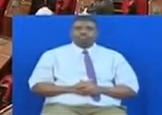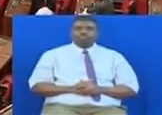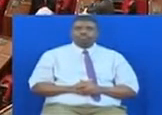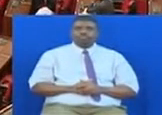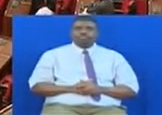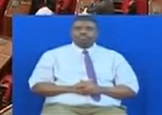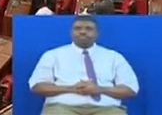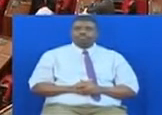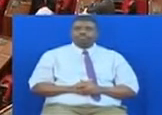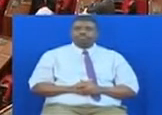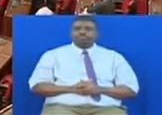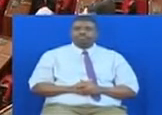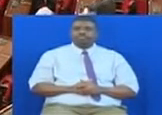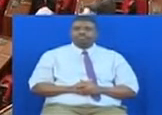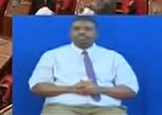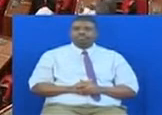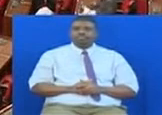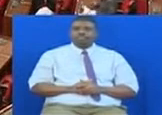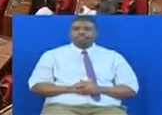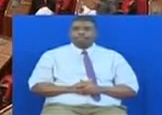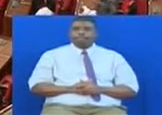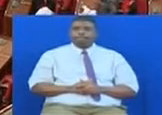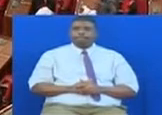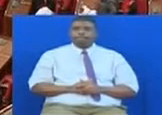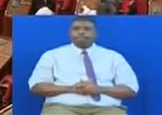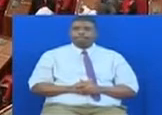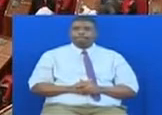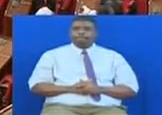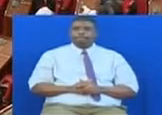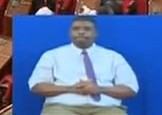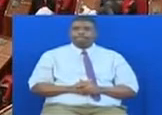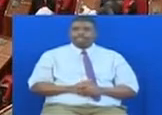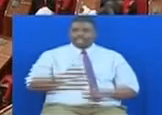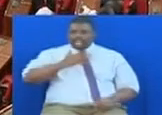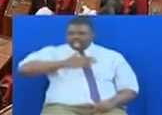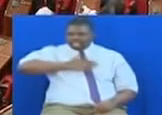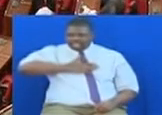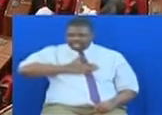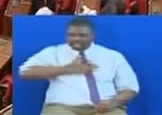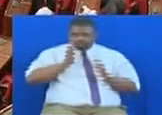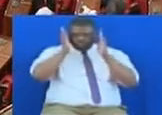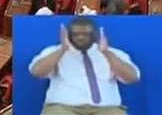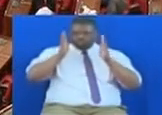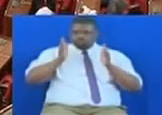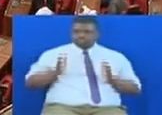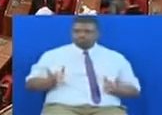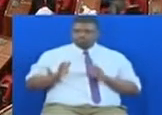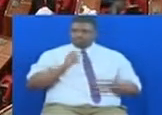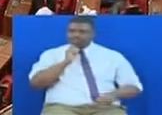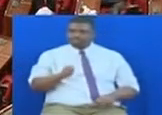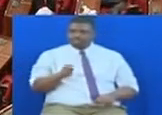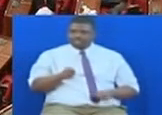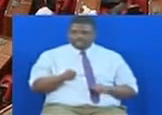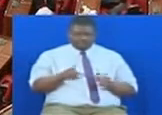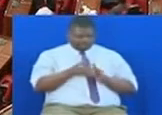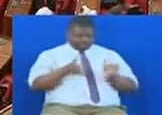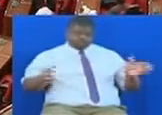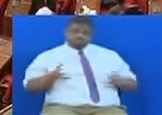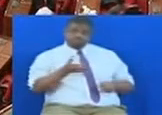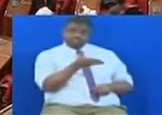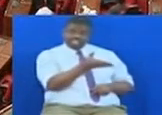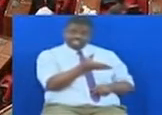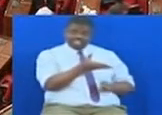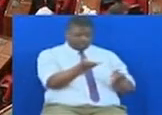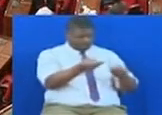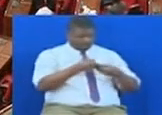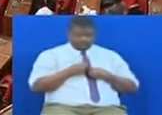Asante sana mheshimiwa spika na mimi kunipa fursa hii ya kuchangia azimio la